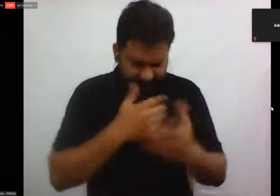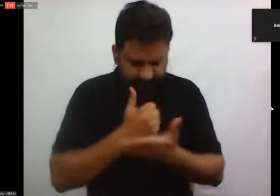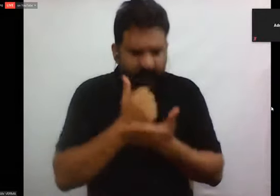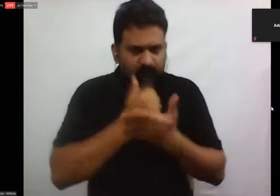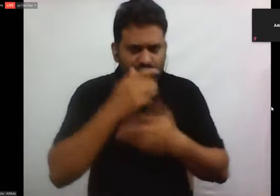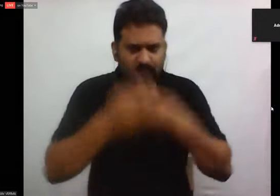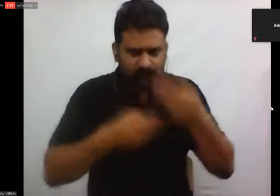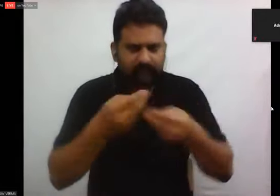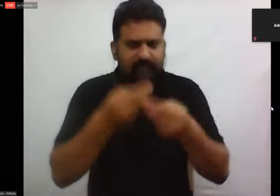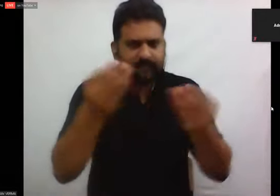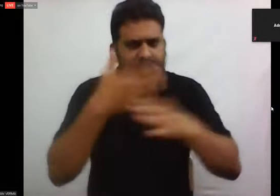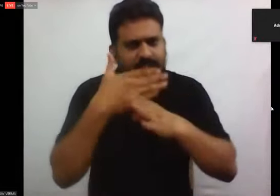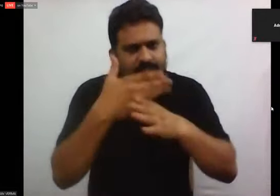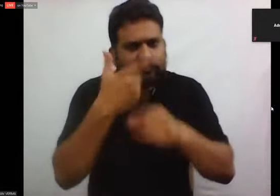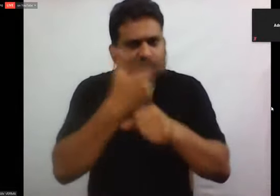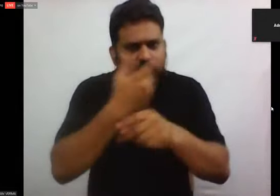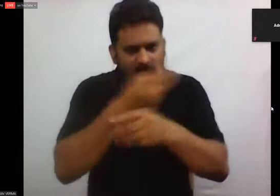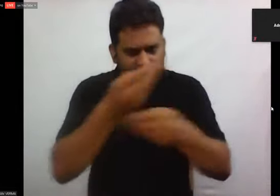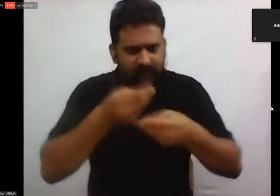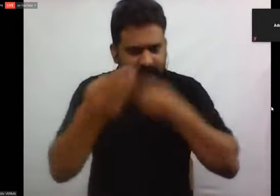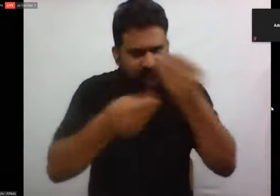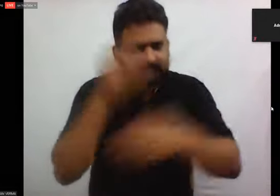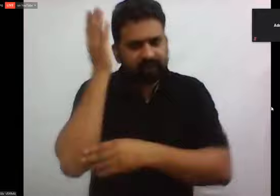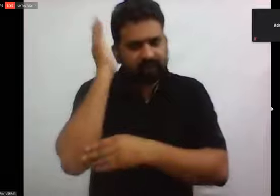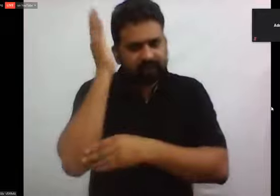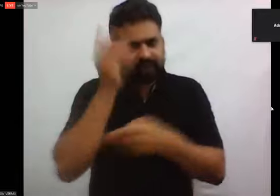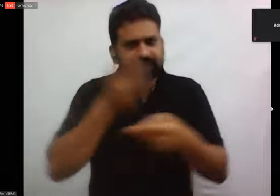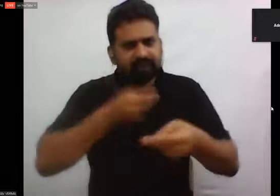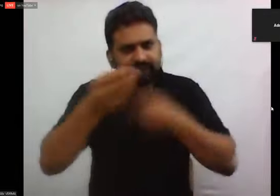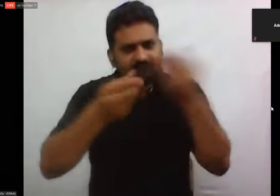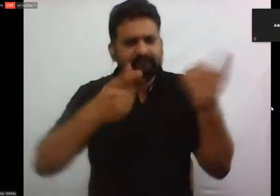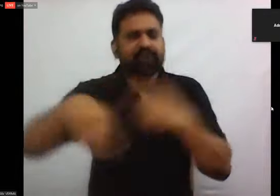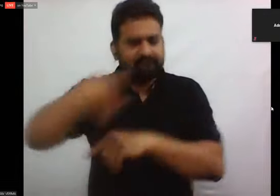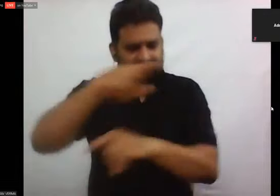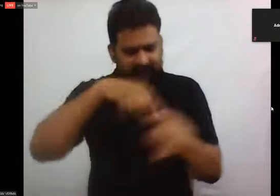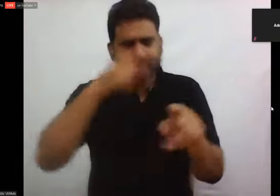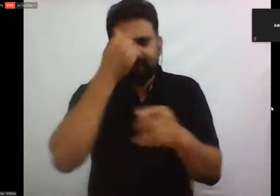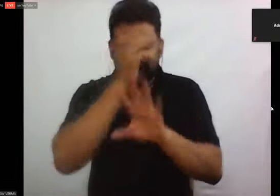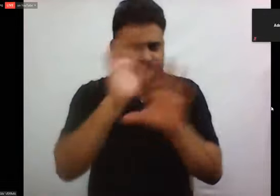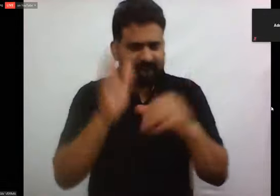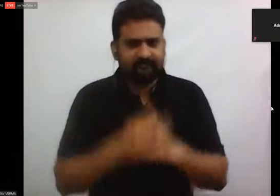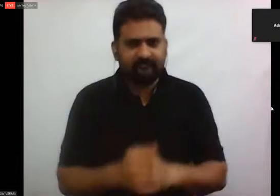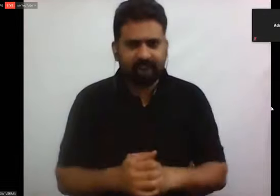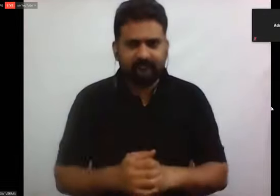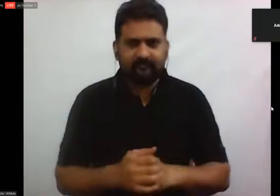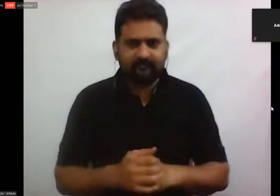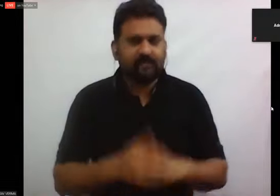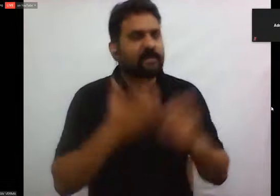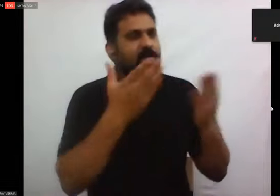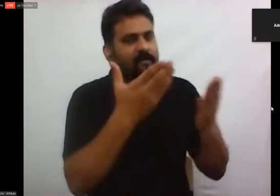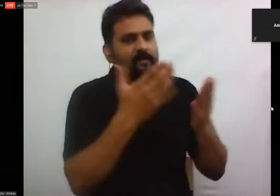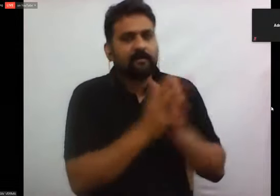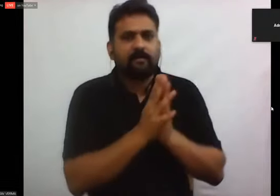अप, शेयरिंग, रिकॉर्डिंग, प्रेजेंटेशंस, वो सारी चीजें हम उनसे शेयर करेंगे. सो मैम,